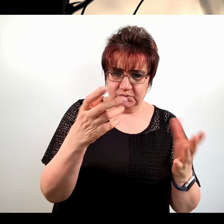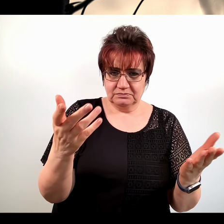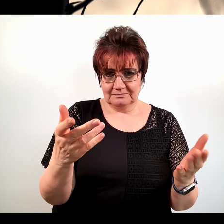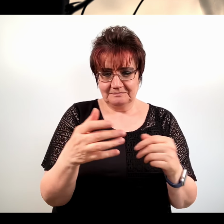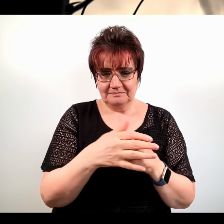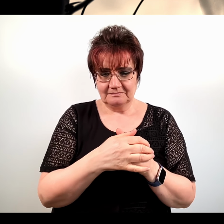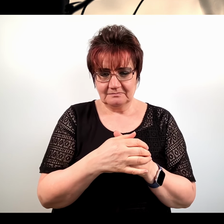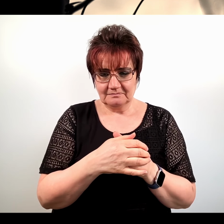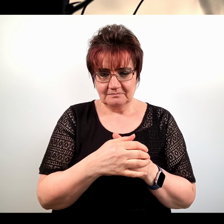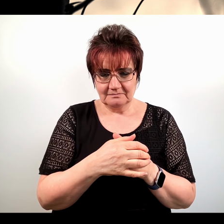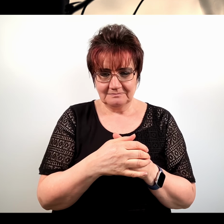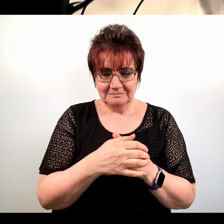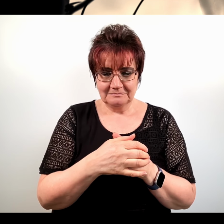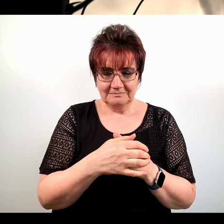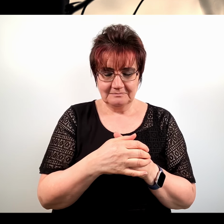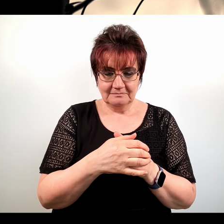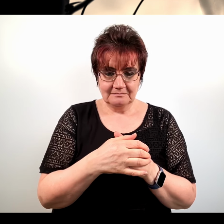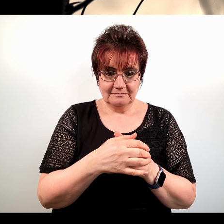Stiefel.